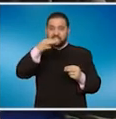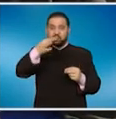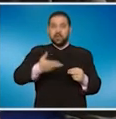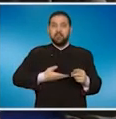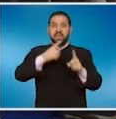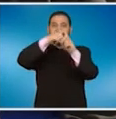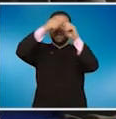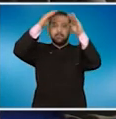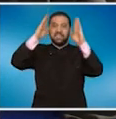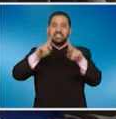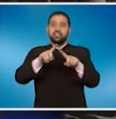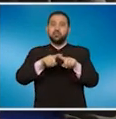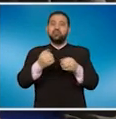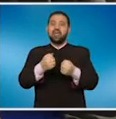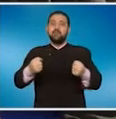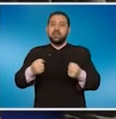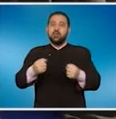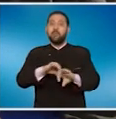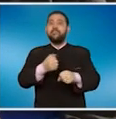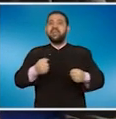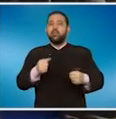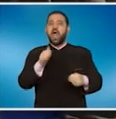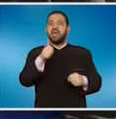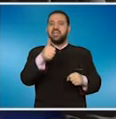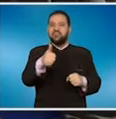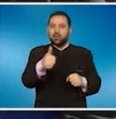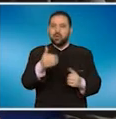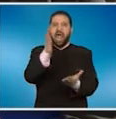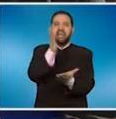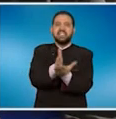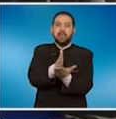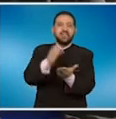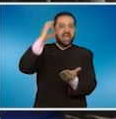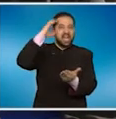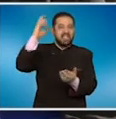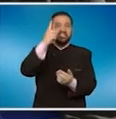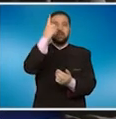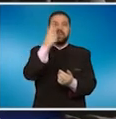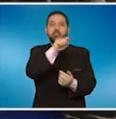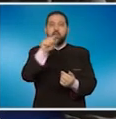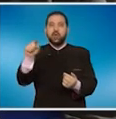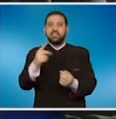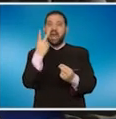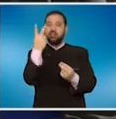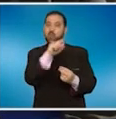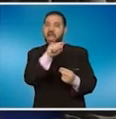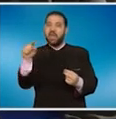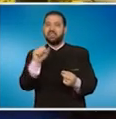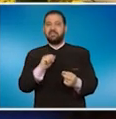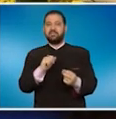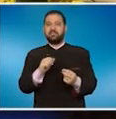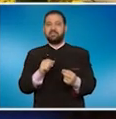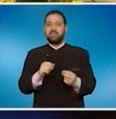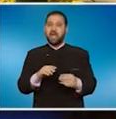bisericii. Și ne încine cu ce fel de brâu? Cu brâul adevărului, adică al dreptei credințe, în primul rând, și în al doilea rând,